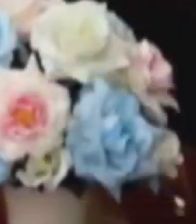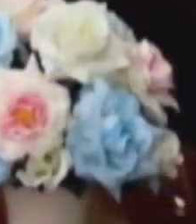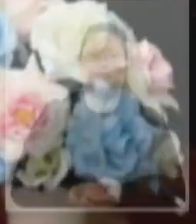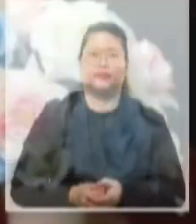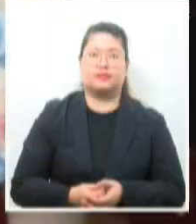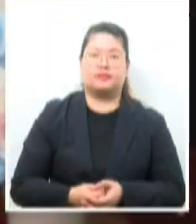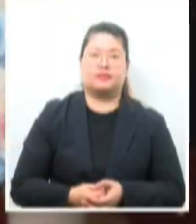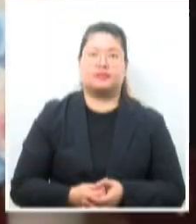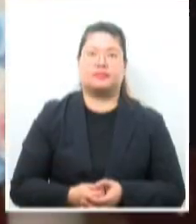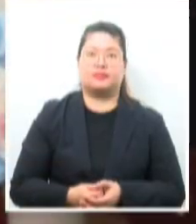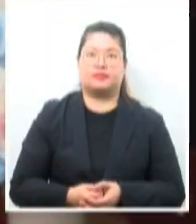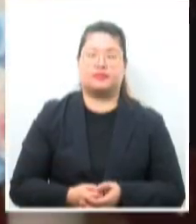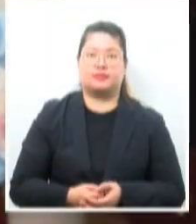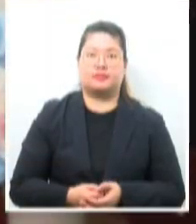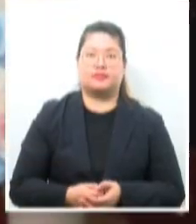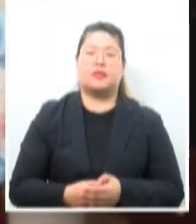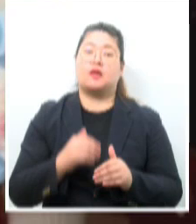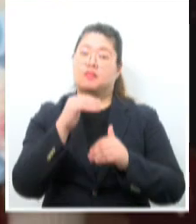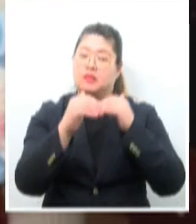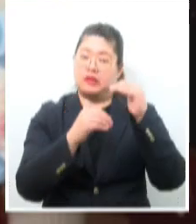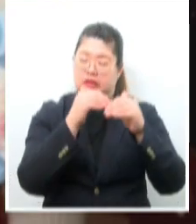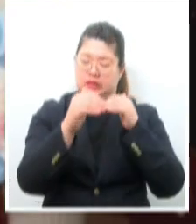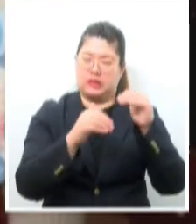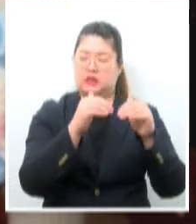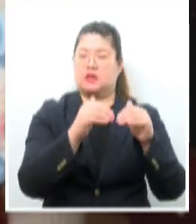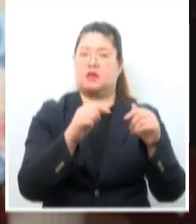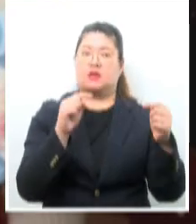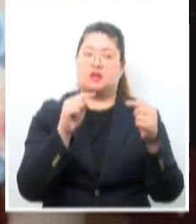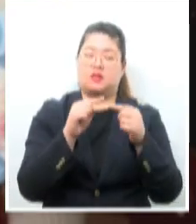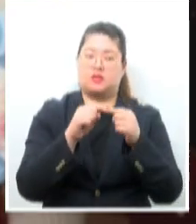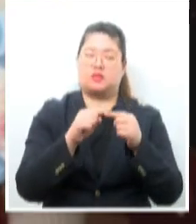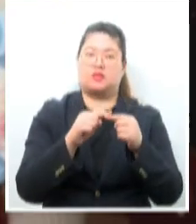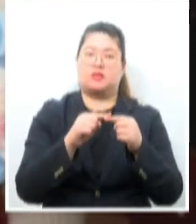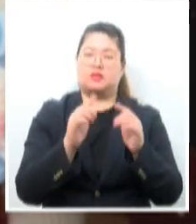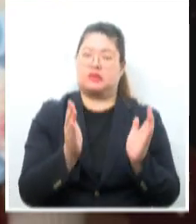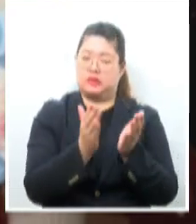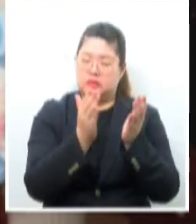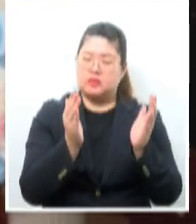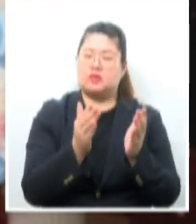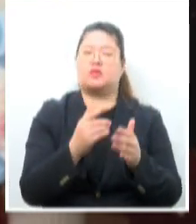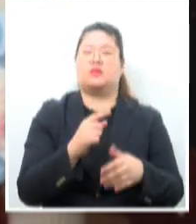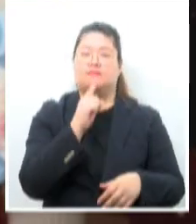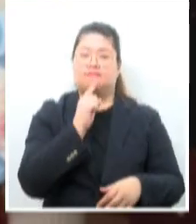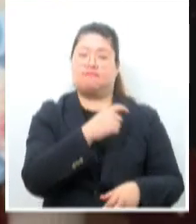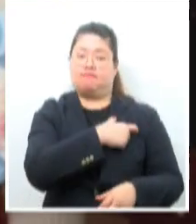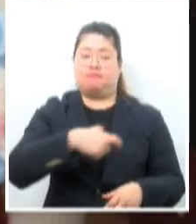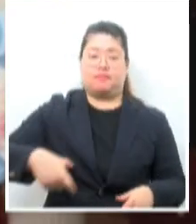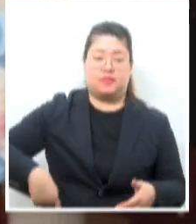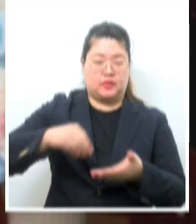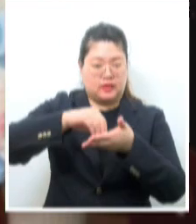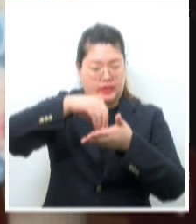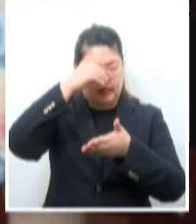มิ่งขวัญปวงค่าพัฒนาสืบสารเทิดไทยบริบาลเจ้าฟ้าการศึกษา